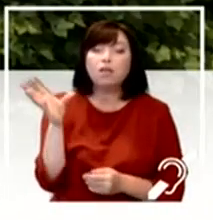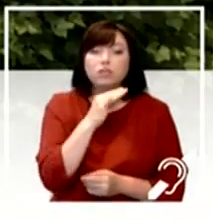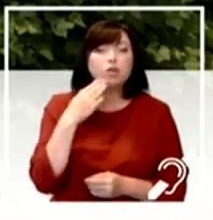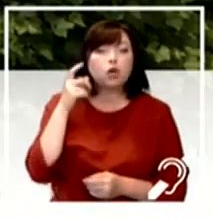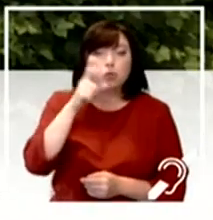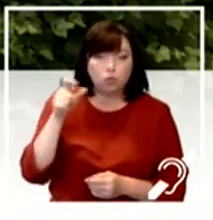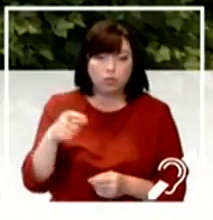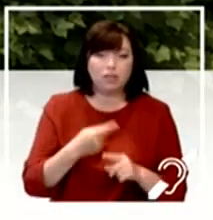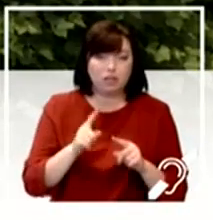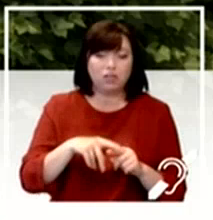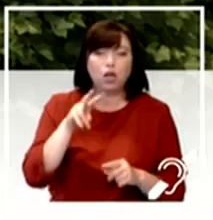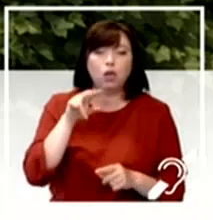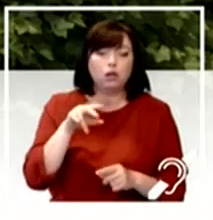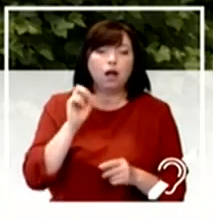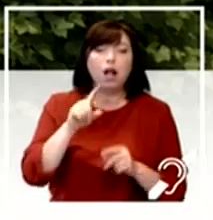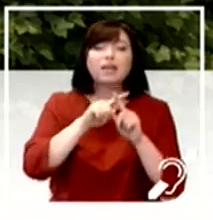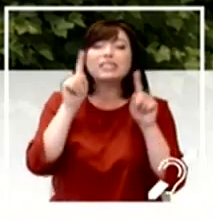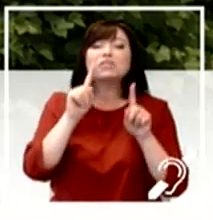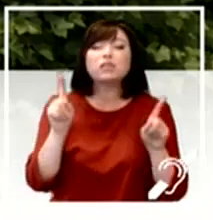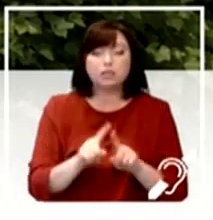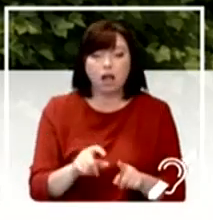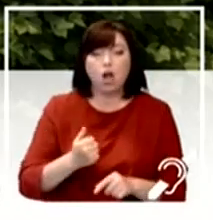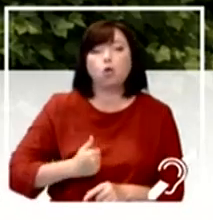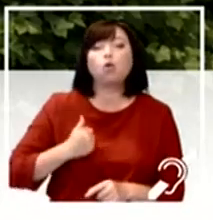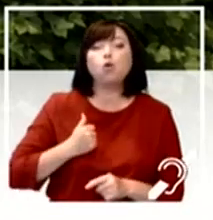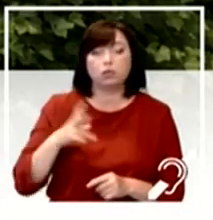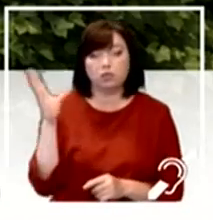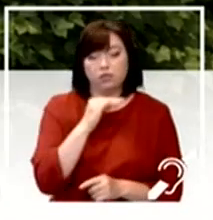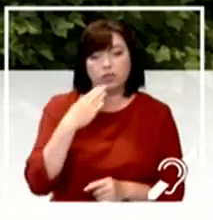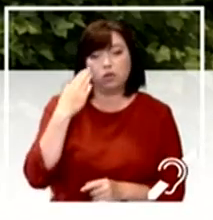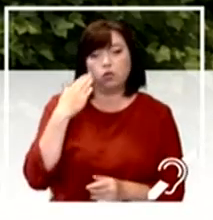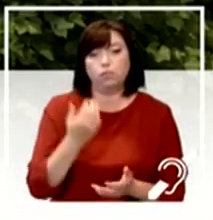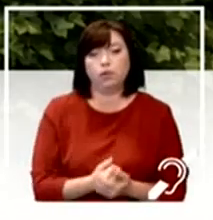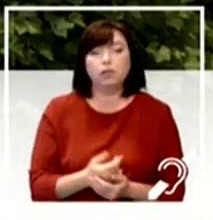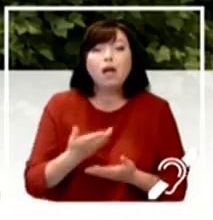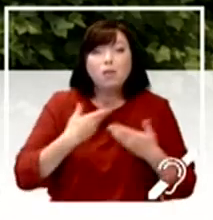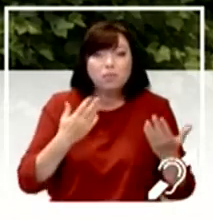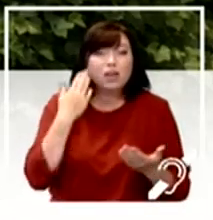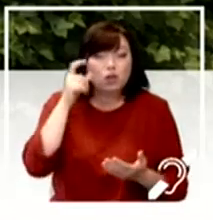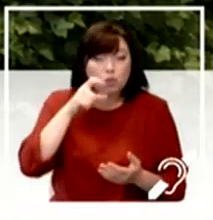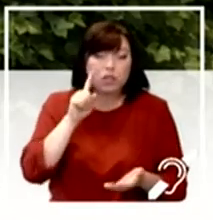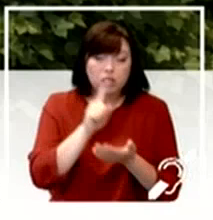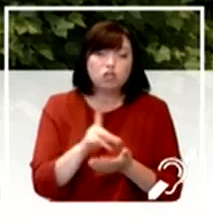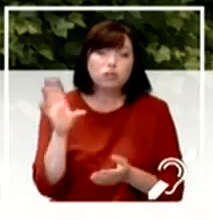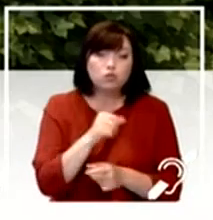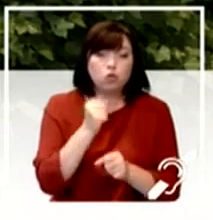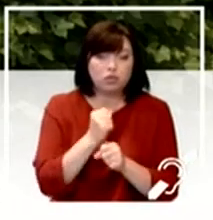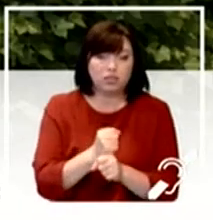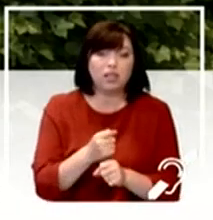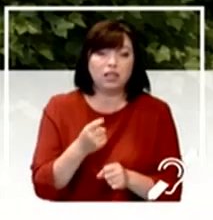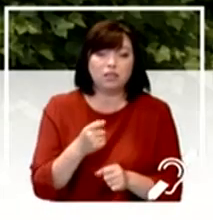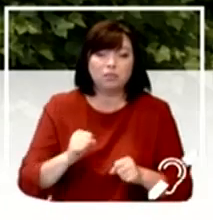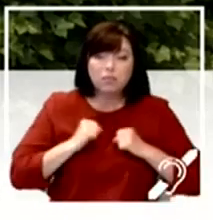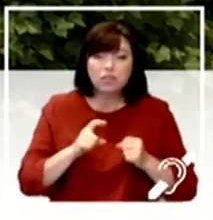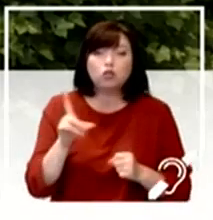este luceafrul poeziei românești, chiar și mândrie tuturor românilor. Noi românii trebuie să facem totul posibil ca el să